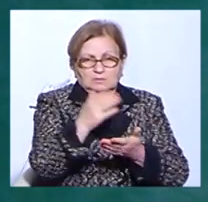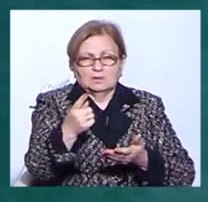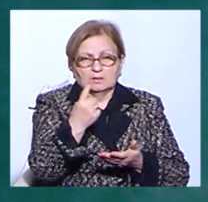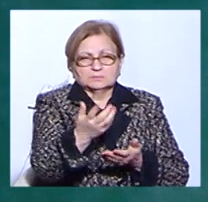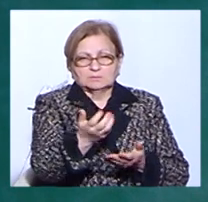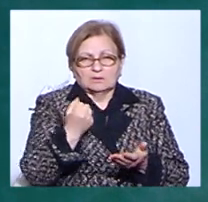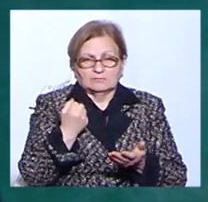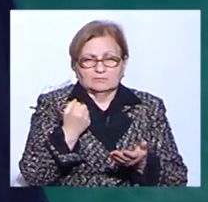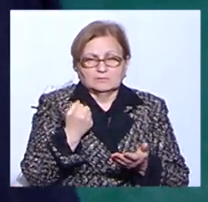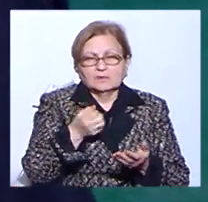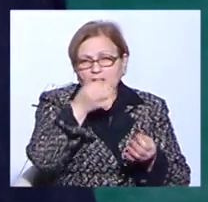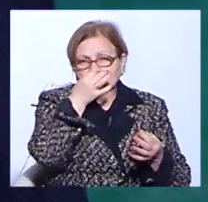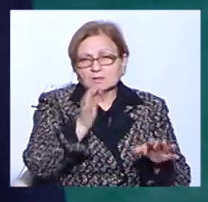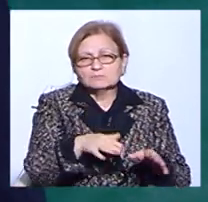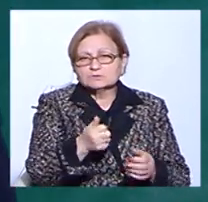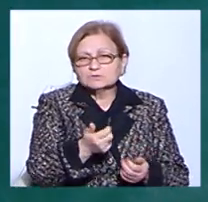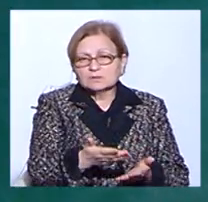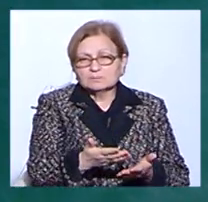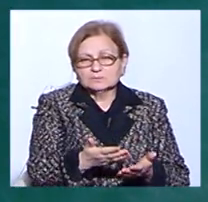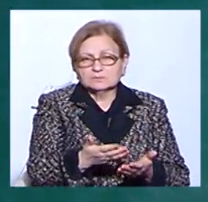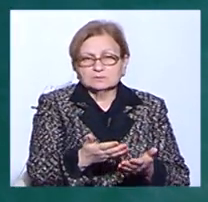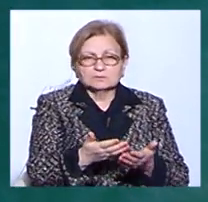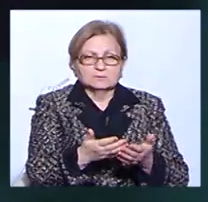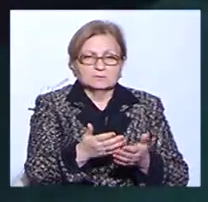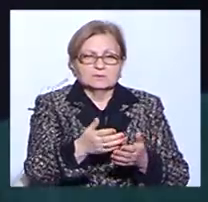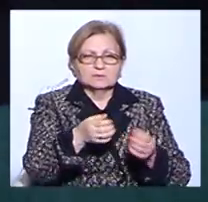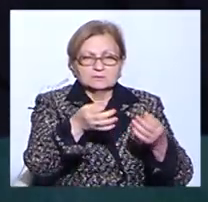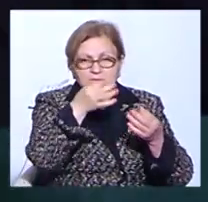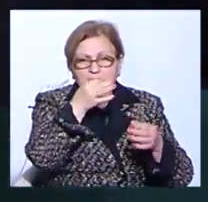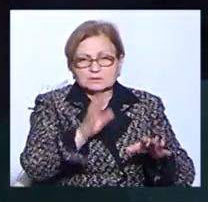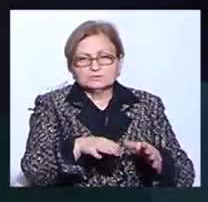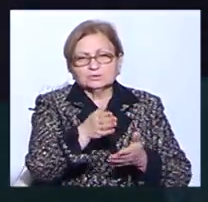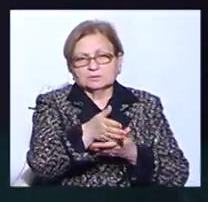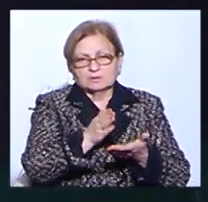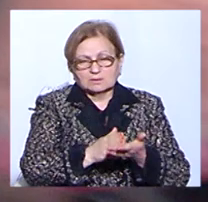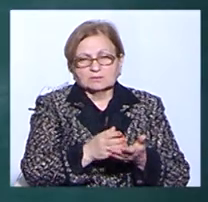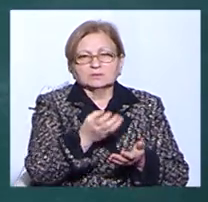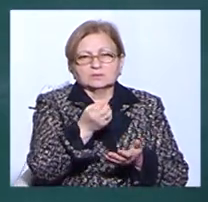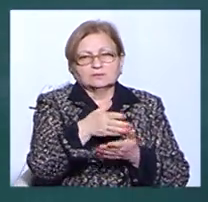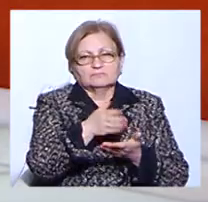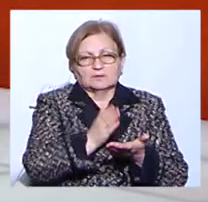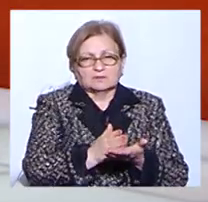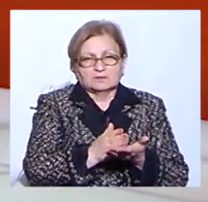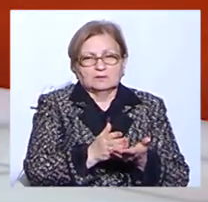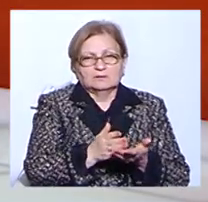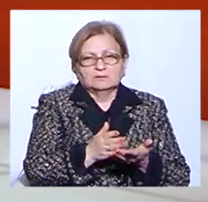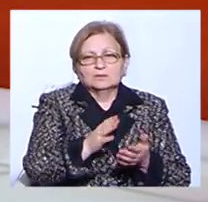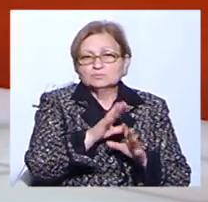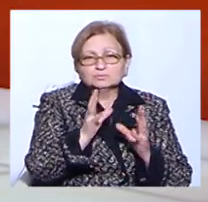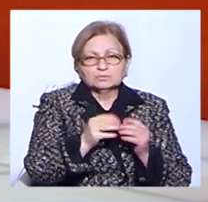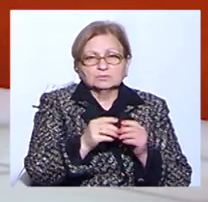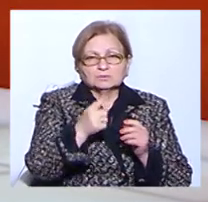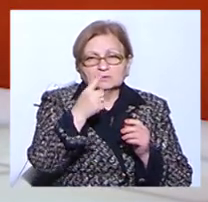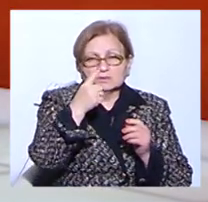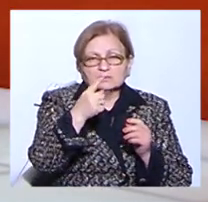ავიღე და დამჩა რამდენი? დამჩა ნახევარი, კიდევ ნახევარი და კიდევ ნახევარი. მაშ დამჩა